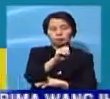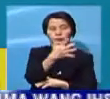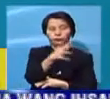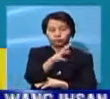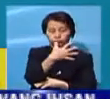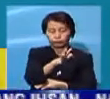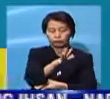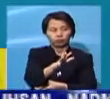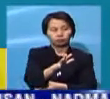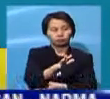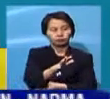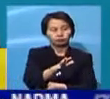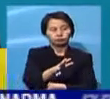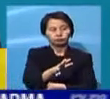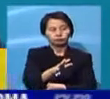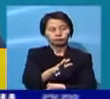2015.